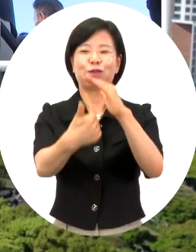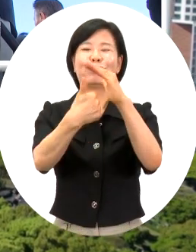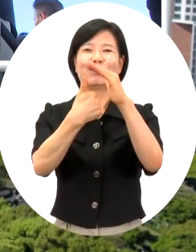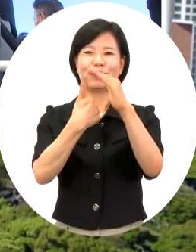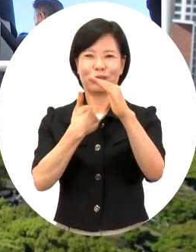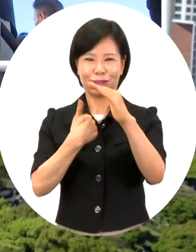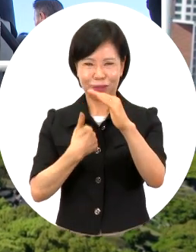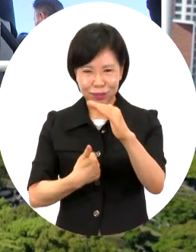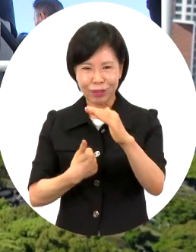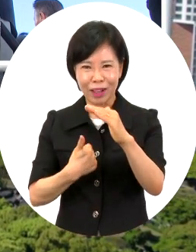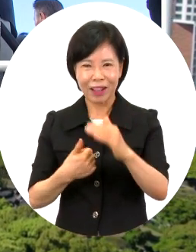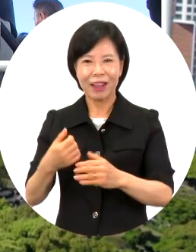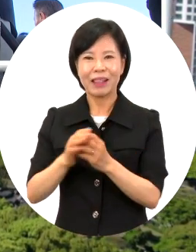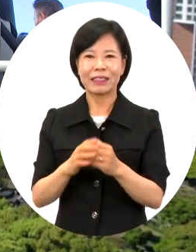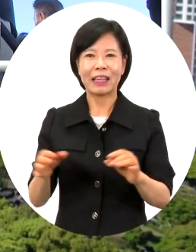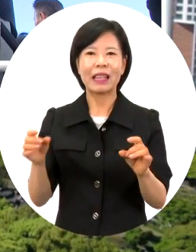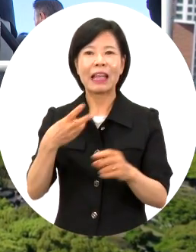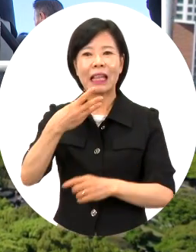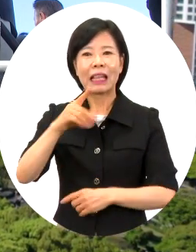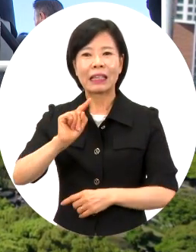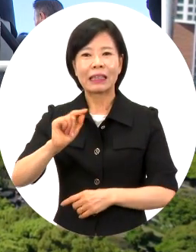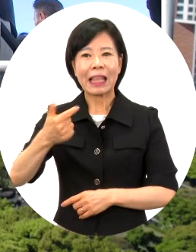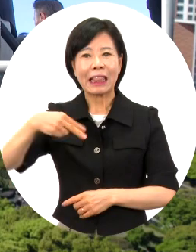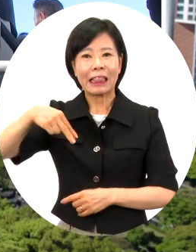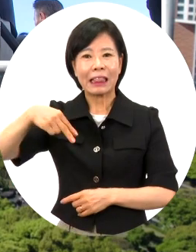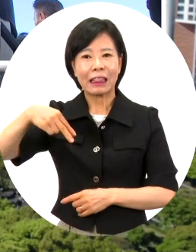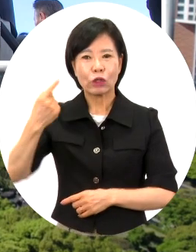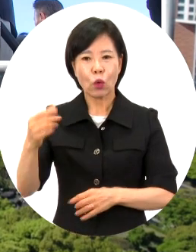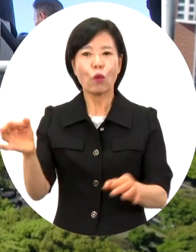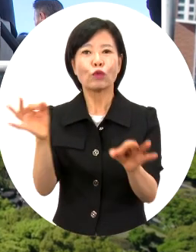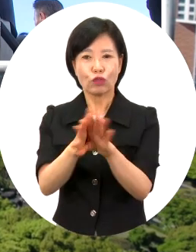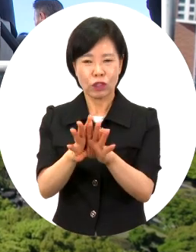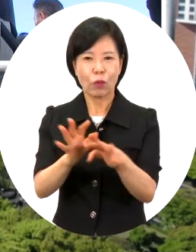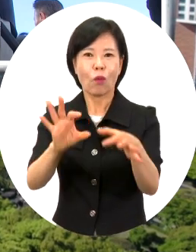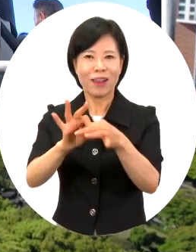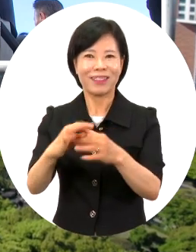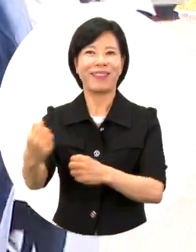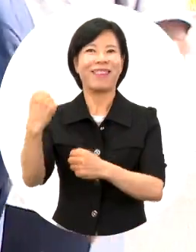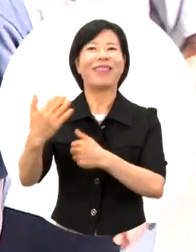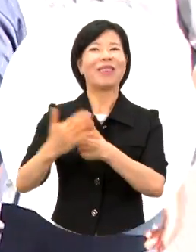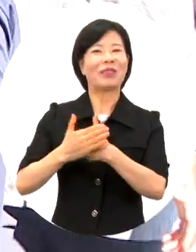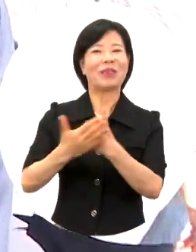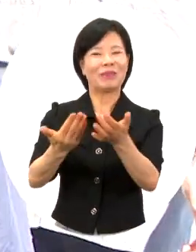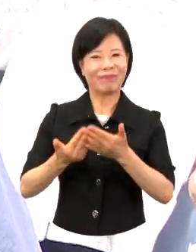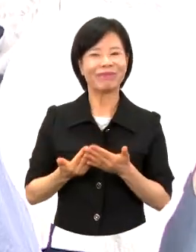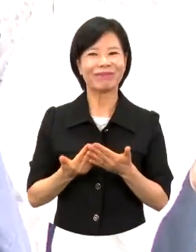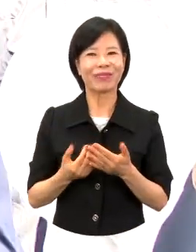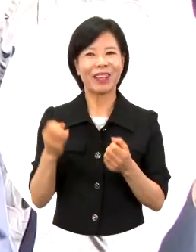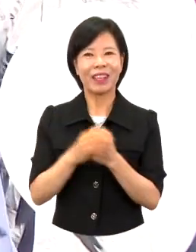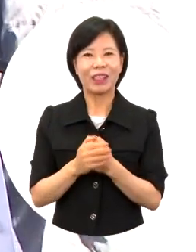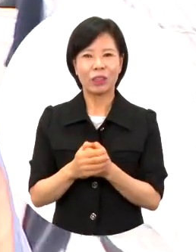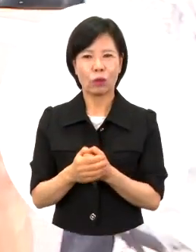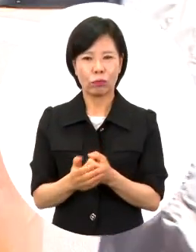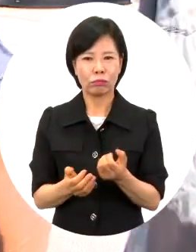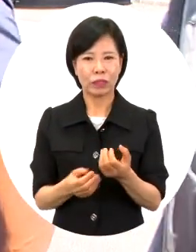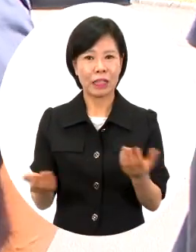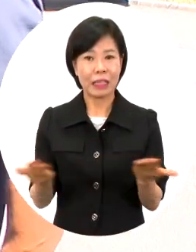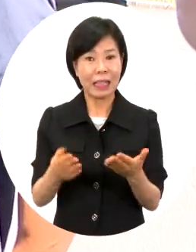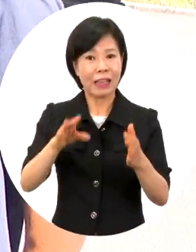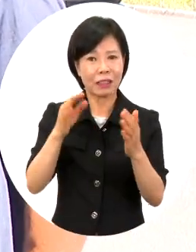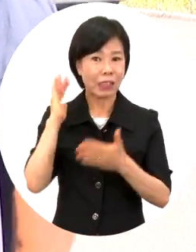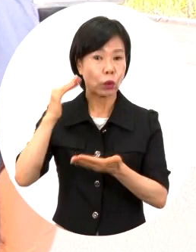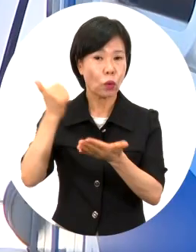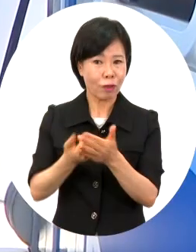그린수소 기반 에너지 대전환을 통한 2035탄소 중립 제주의 실현을 응원했습니다. 문 전 대통령은